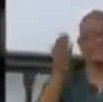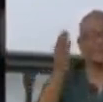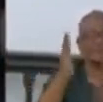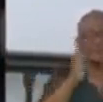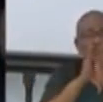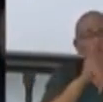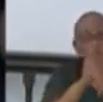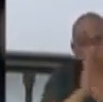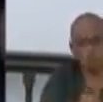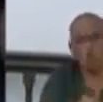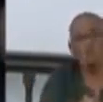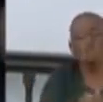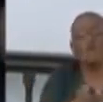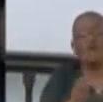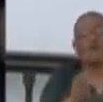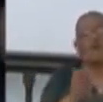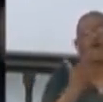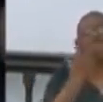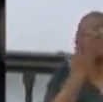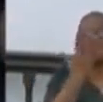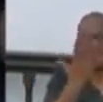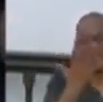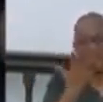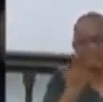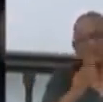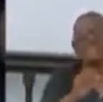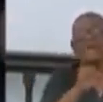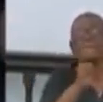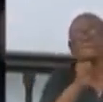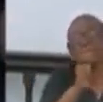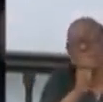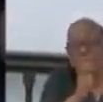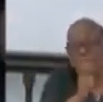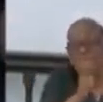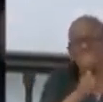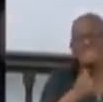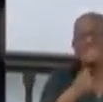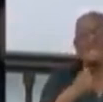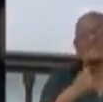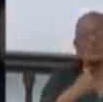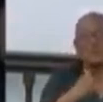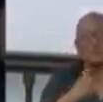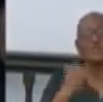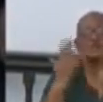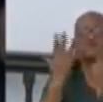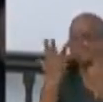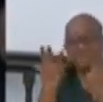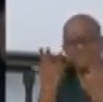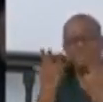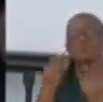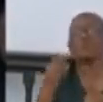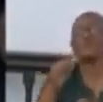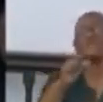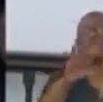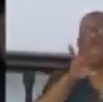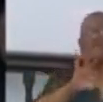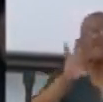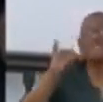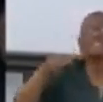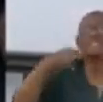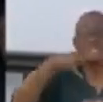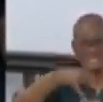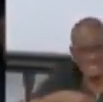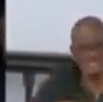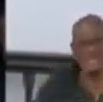lanti ondrotiri fu eng Beijing bunfur tesi bende atap monitori te wetak monitori nanga